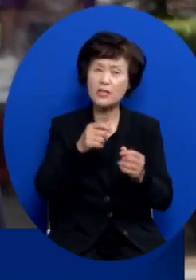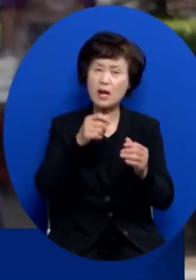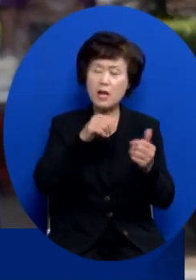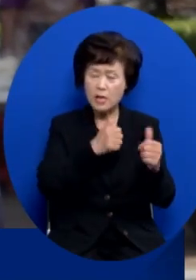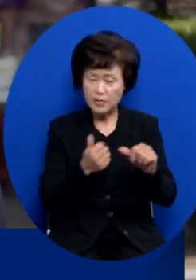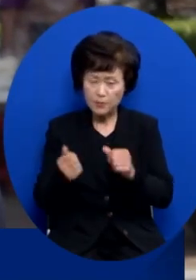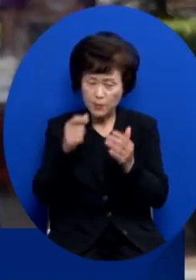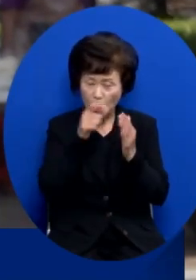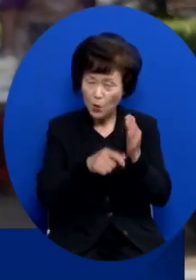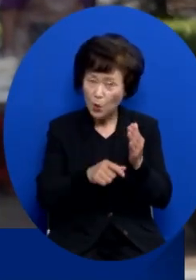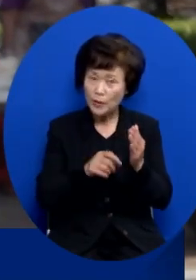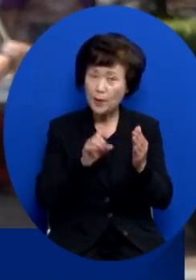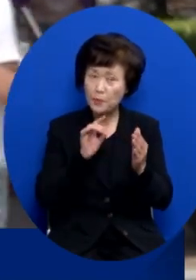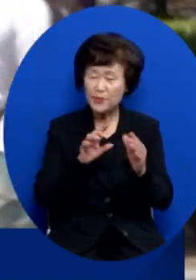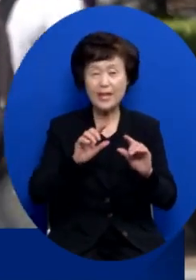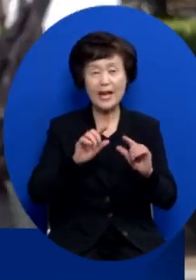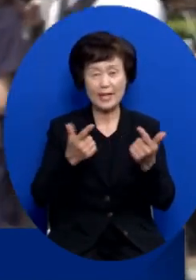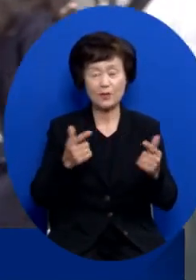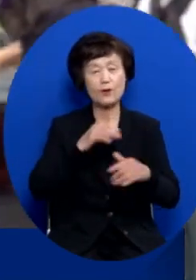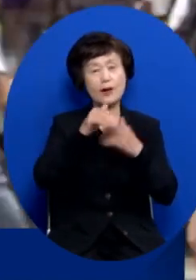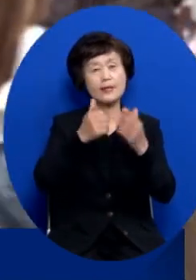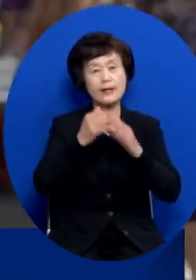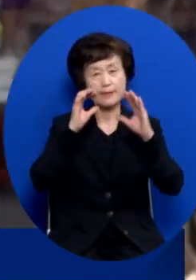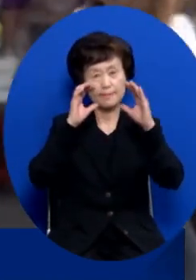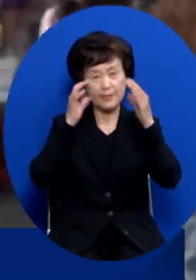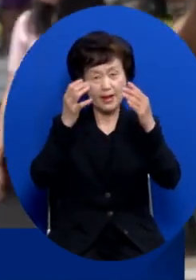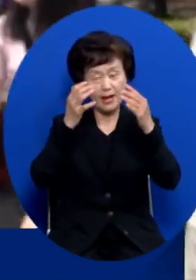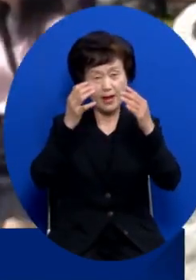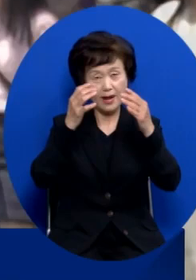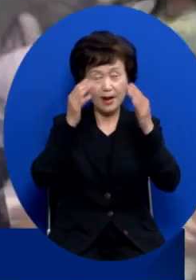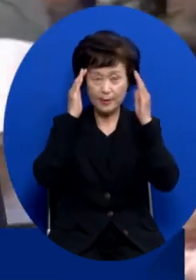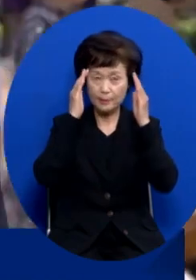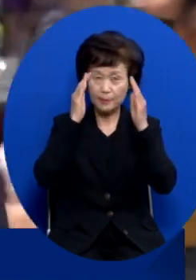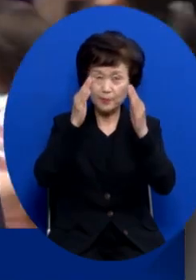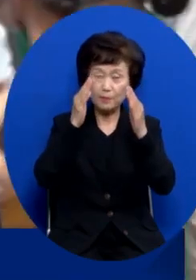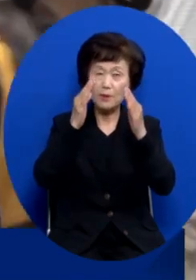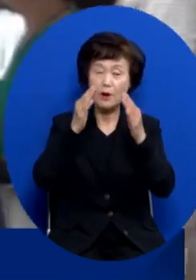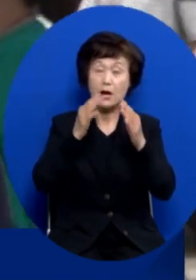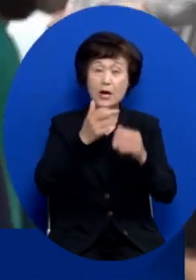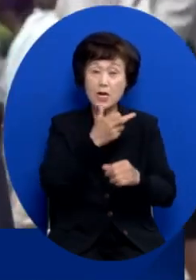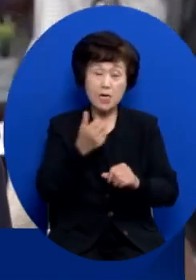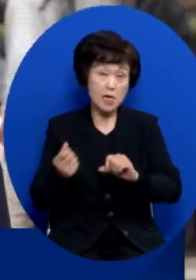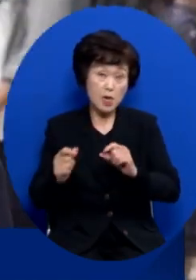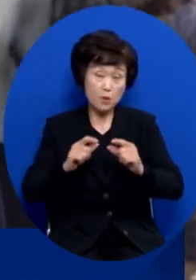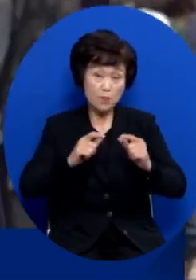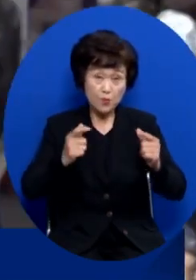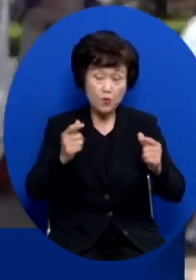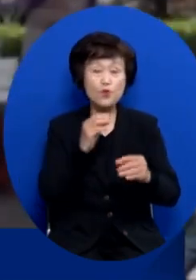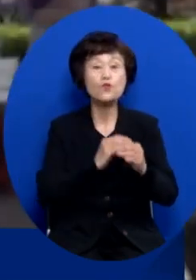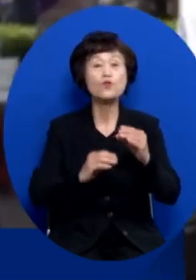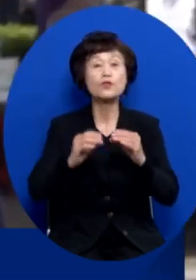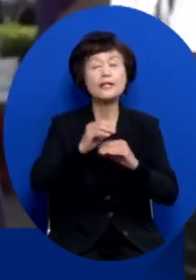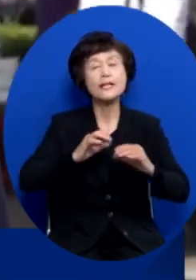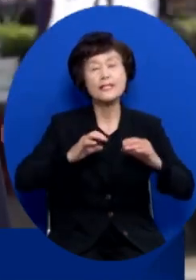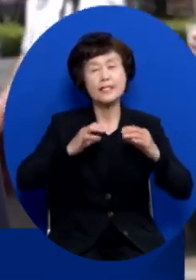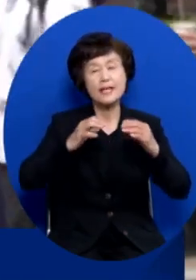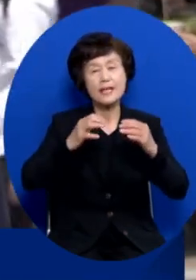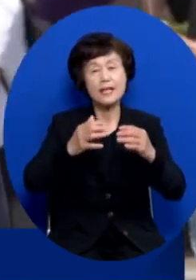아니라 하나님의 나라 이것을 보면서 정말 큰 부흥을 넘어 정말 그